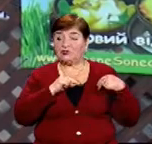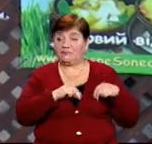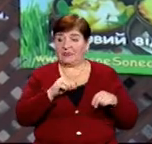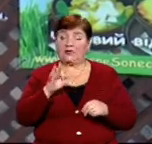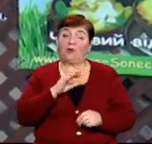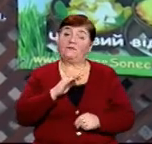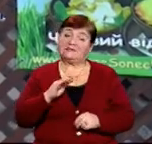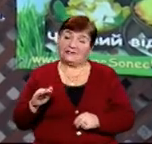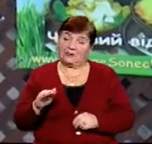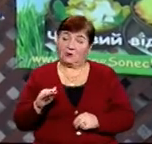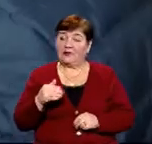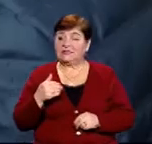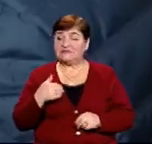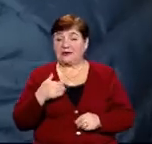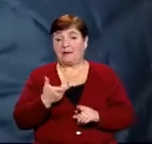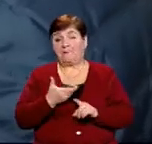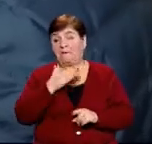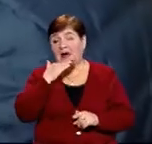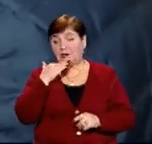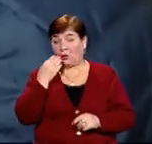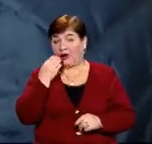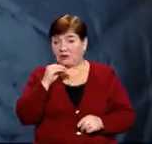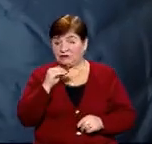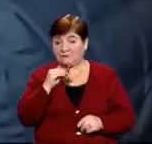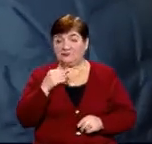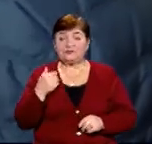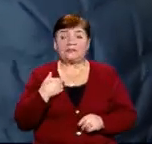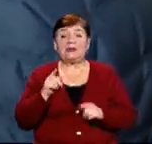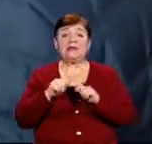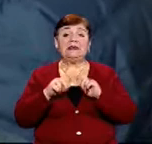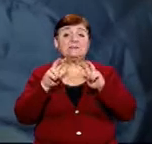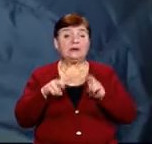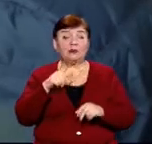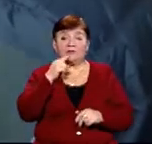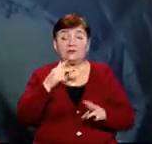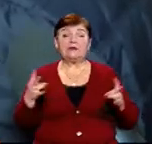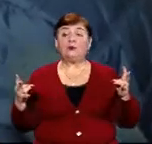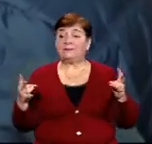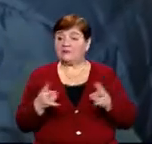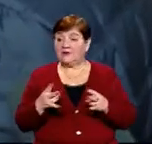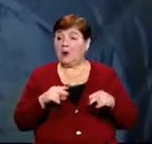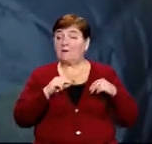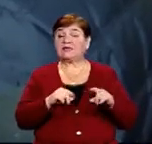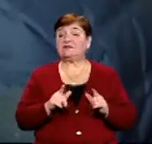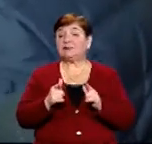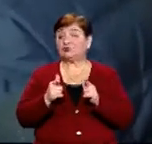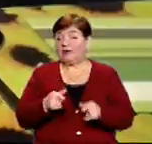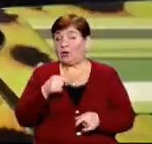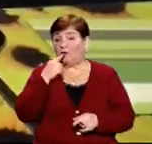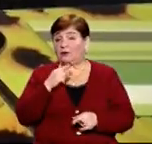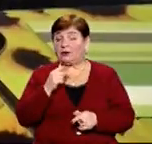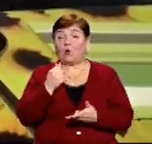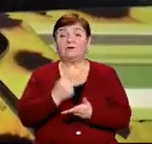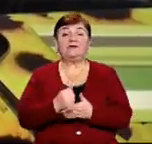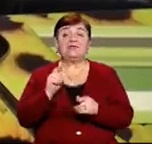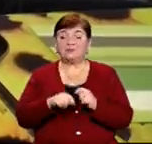всі будемо працювати, це буде набагато краще. Під час візиту до підприємств інспектори розповідають про необхідність легального працевлаштування, каже головний